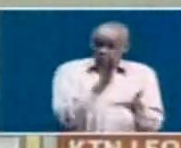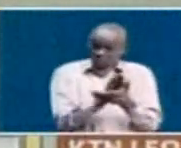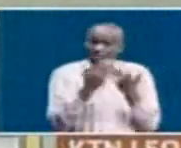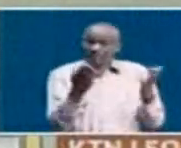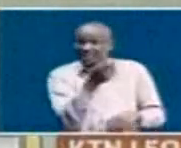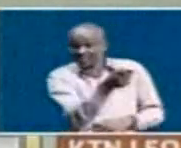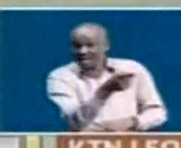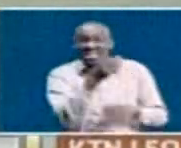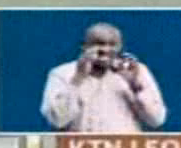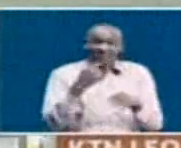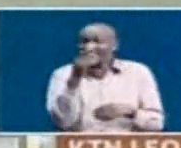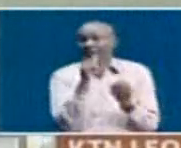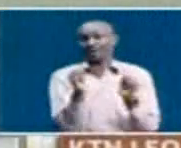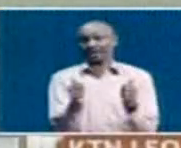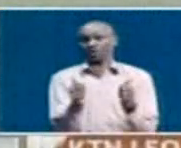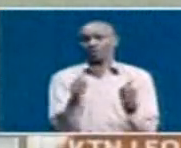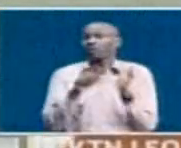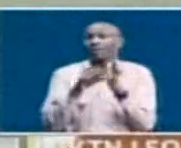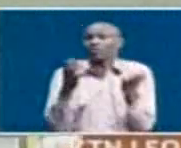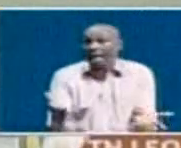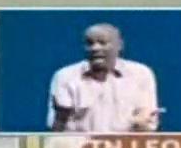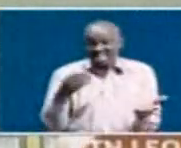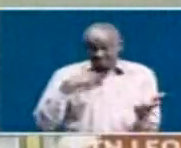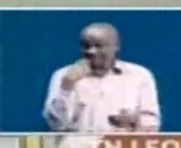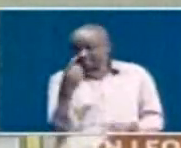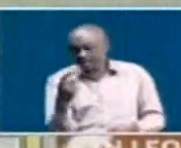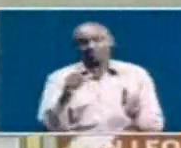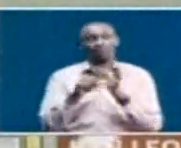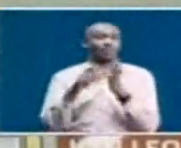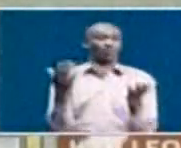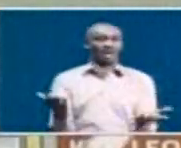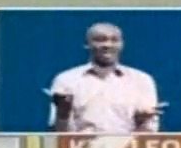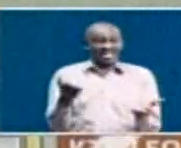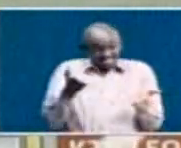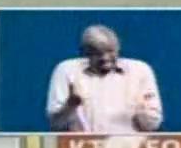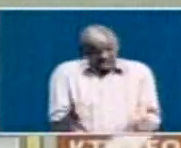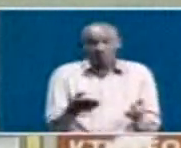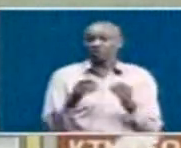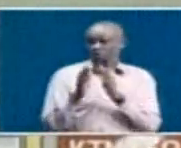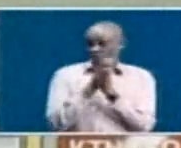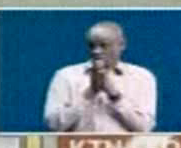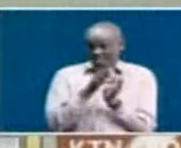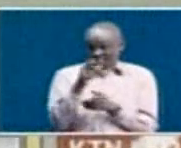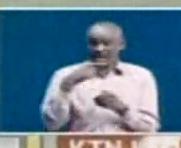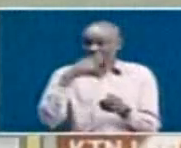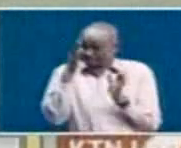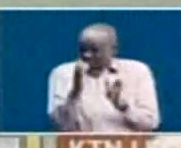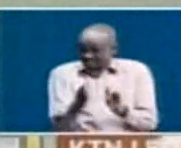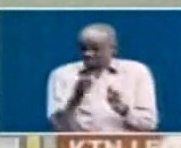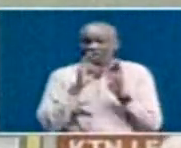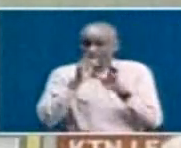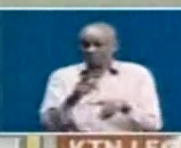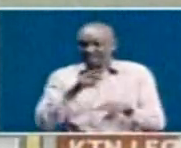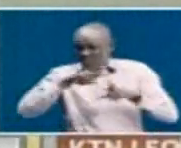je, usimwambia tatizo liko wapi, na ukimwambia athari zake ziko wapi? Mwenzangu Agnes Penda alilizamia swala hili